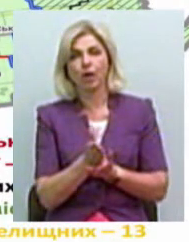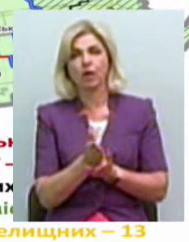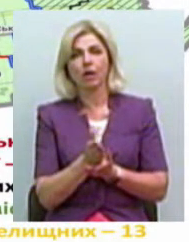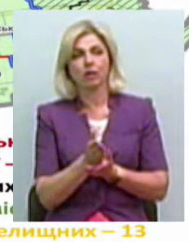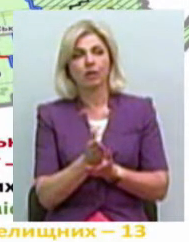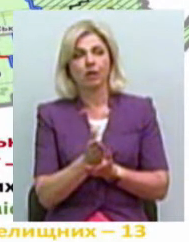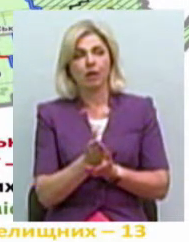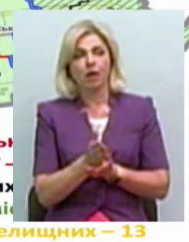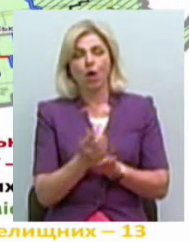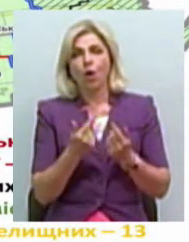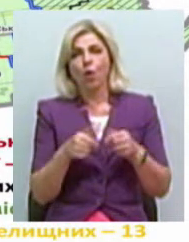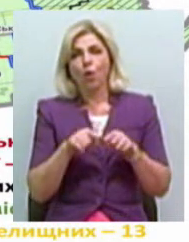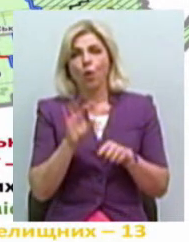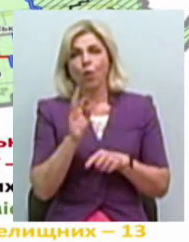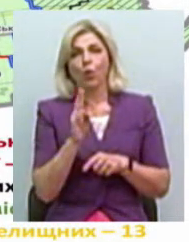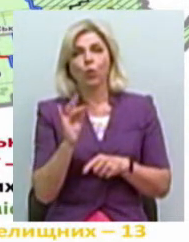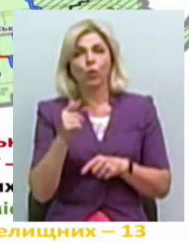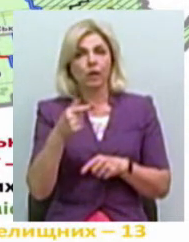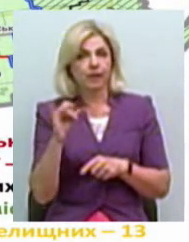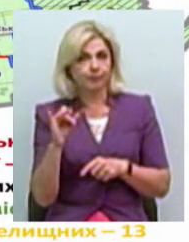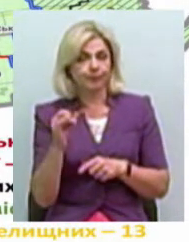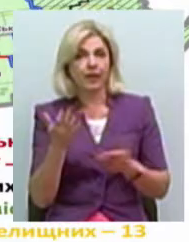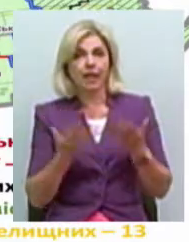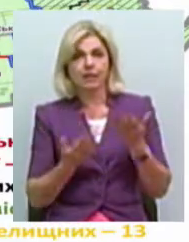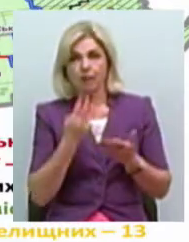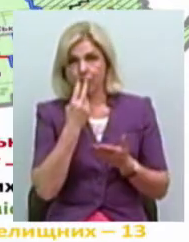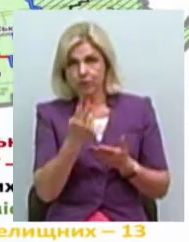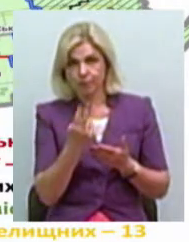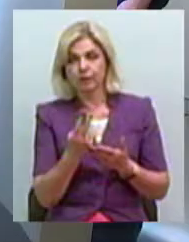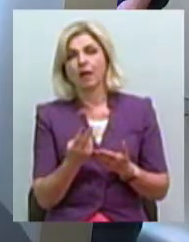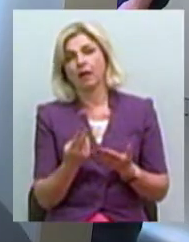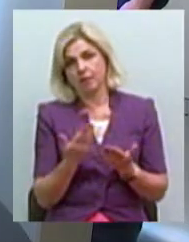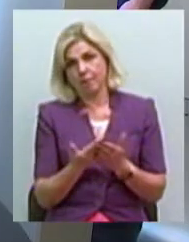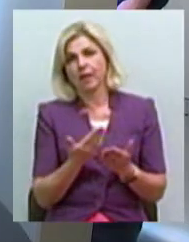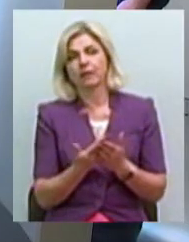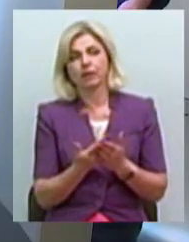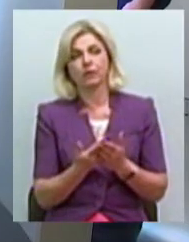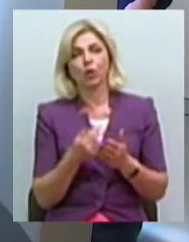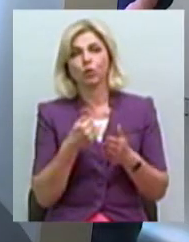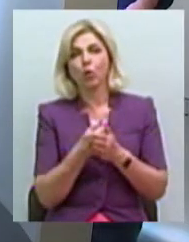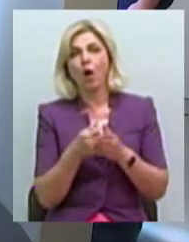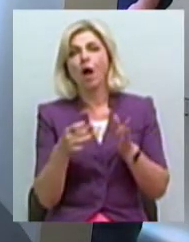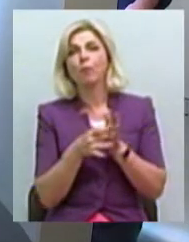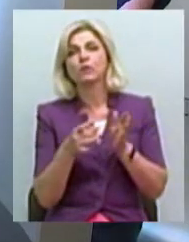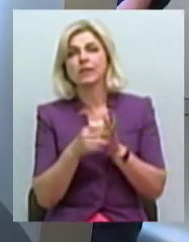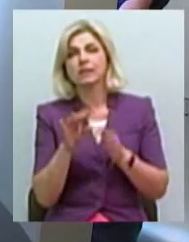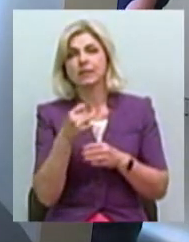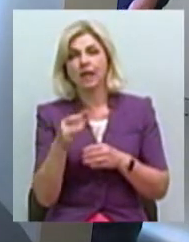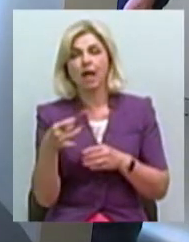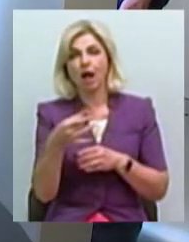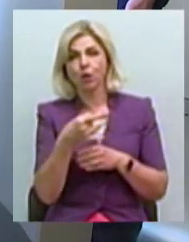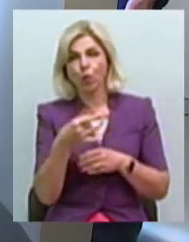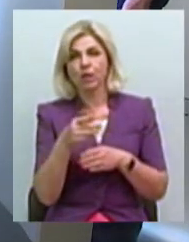госпітальних округів. І якщо ми можемо подивитися на цей приклад, то, до прикладу, Арбузинський район, він